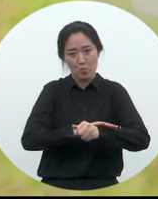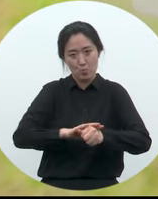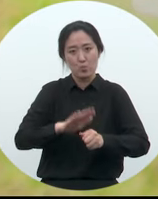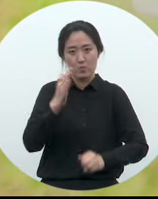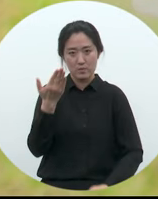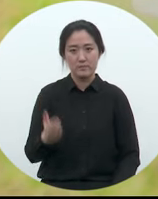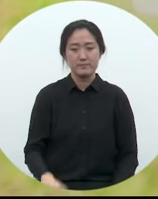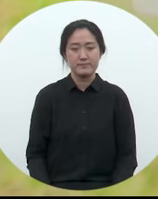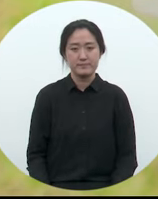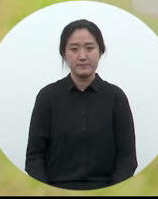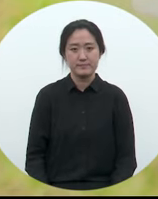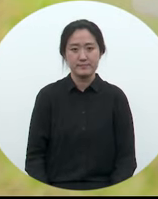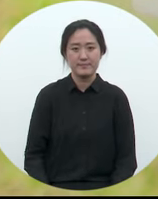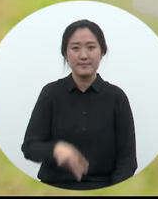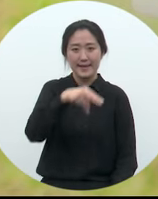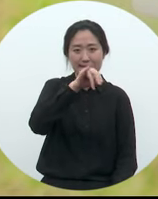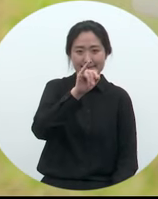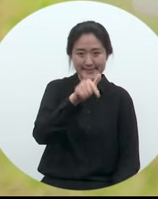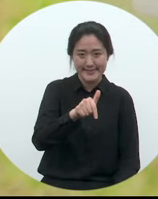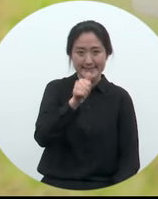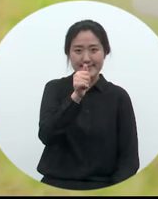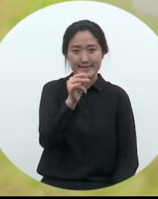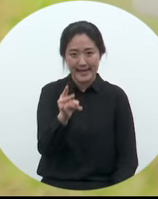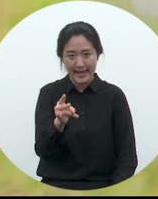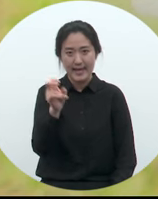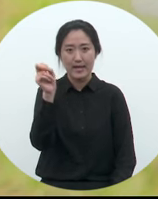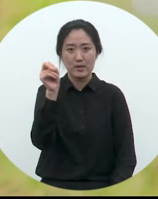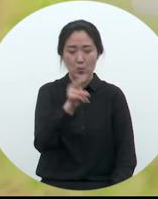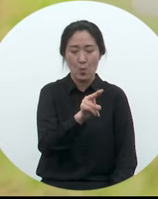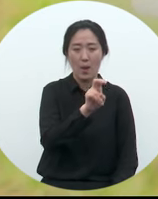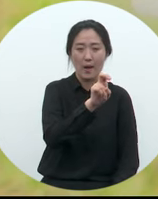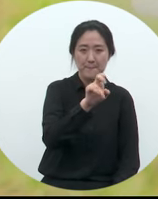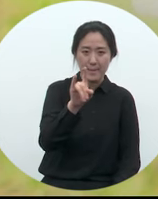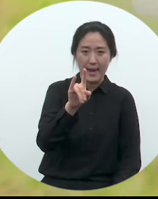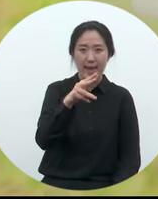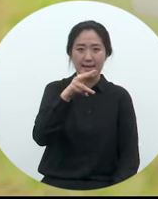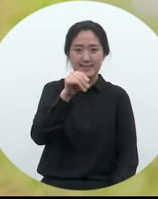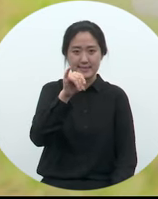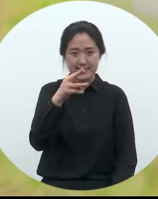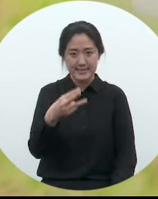활발하게 해주기 때문에 그렇습니다. 식혜도 마찬가지고요.